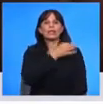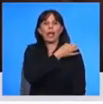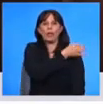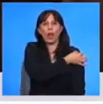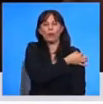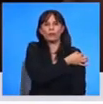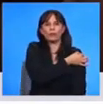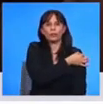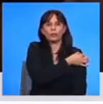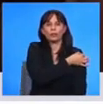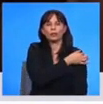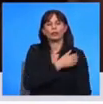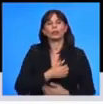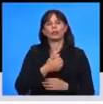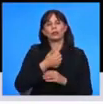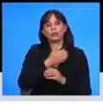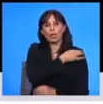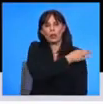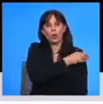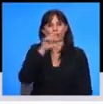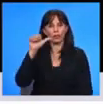שלום, שלום. מה שלומך?